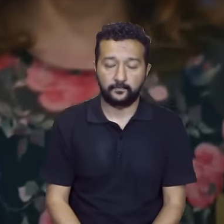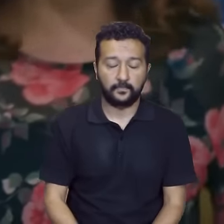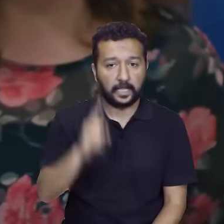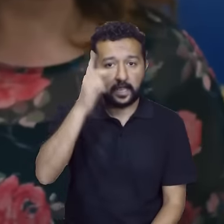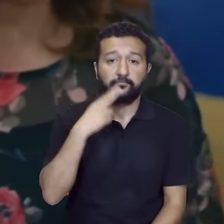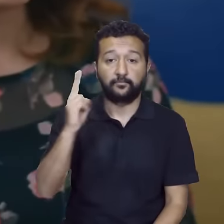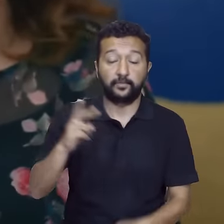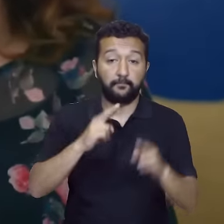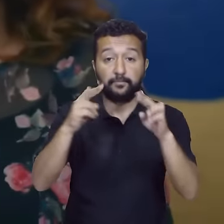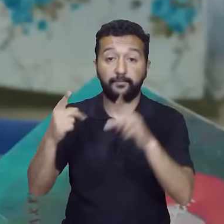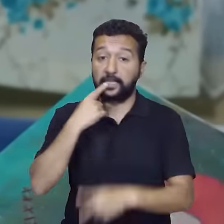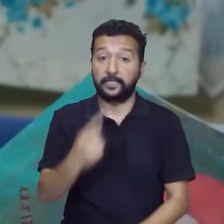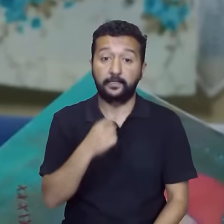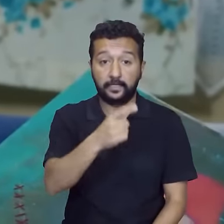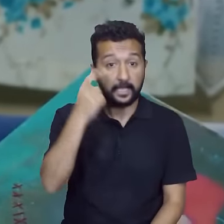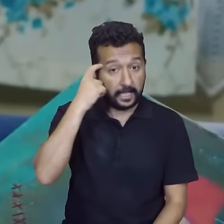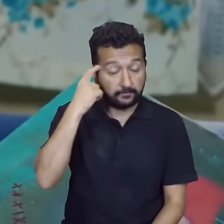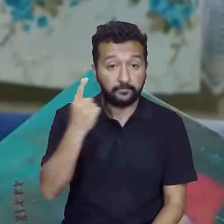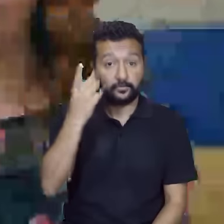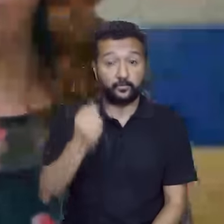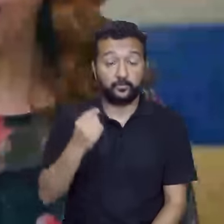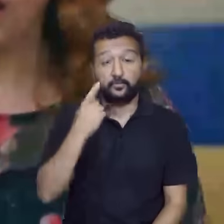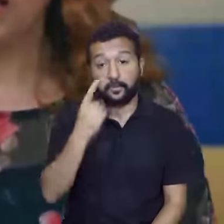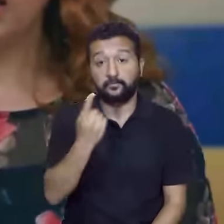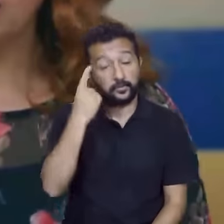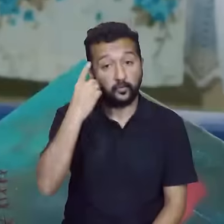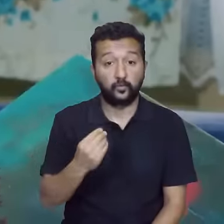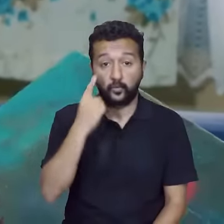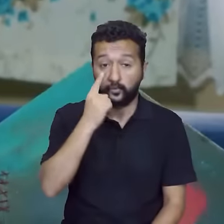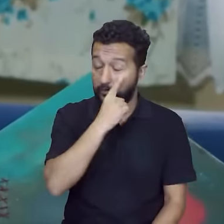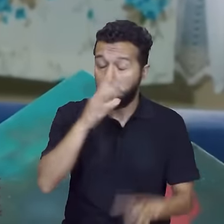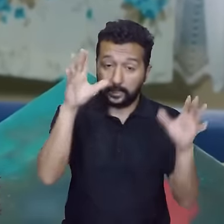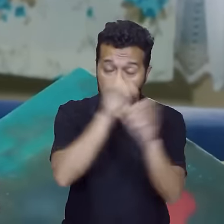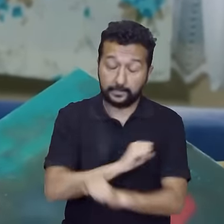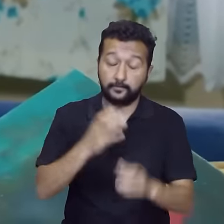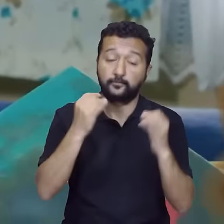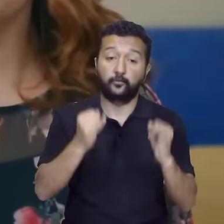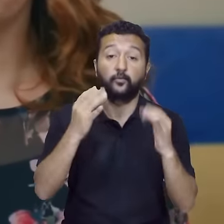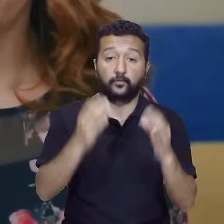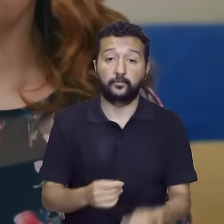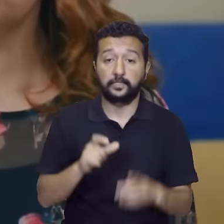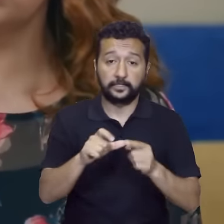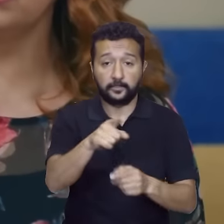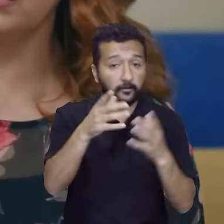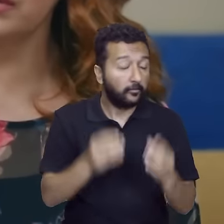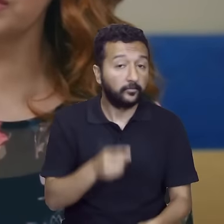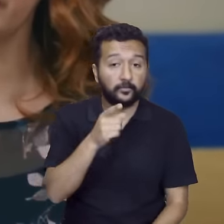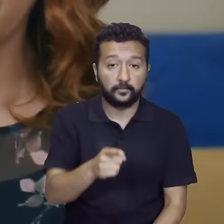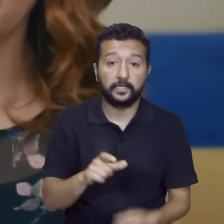Bak, ablam parçaladı dedim. Bak başıma bir şeyler oldu bak. Gözüm karardı ya, çok fena. Ay Şener, ne